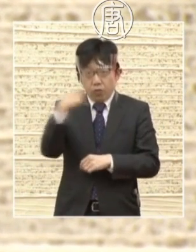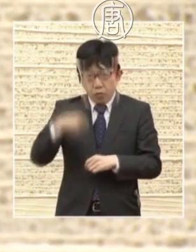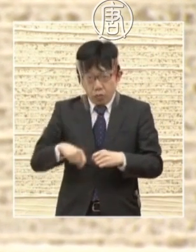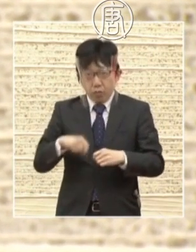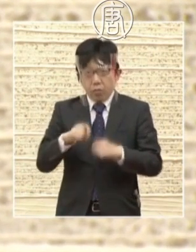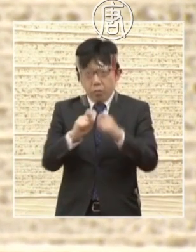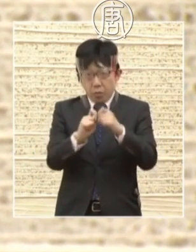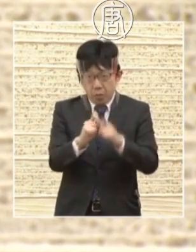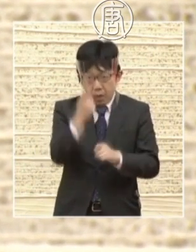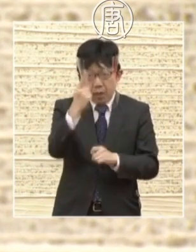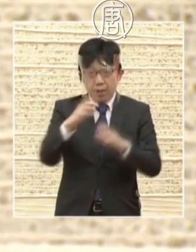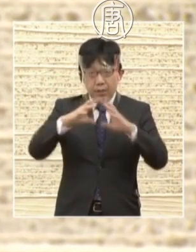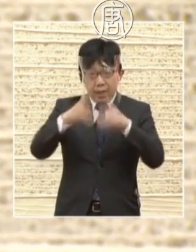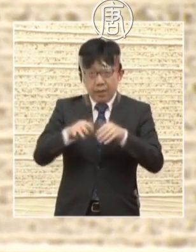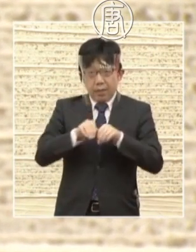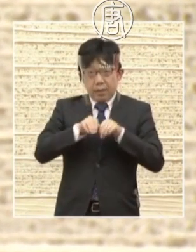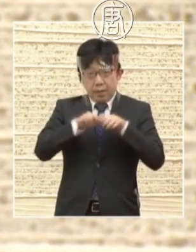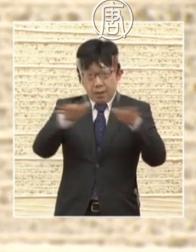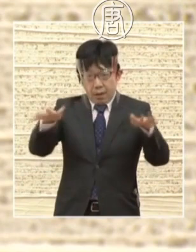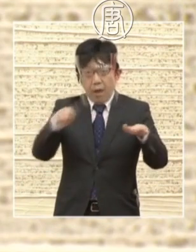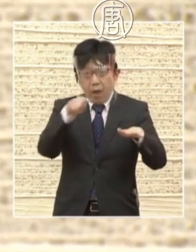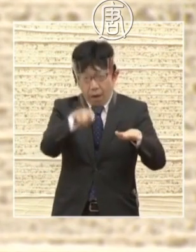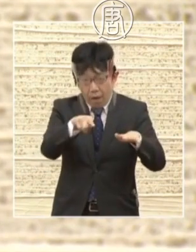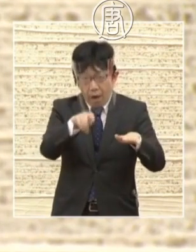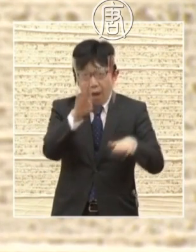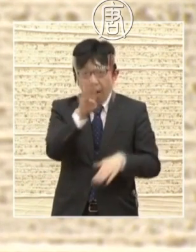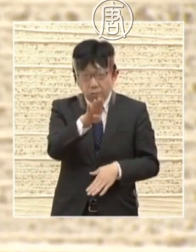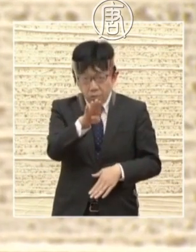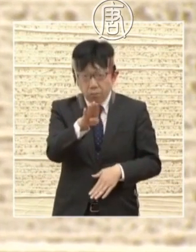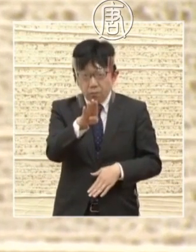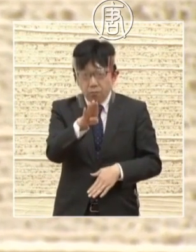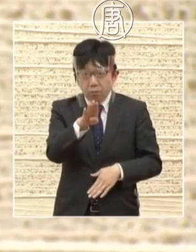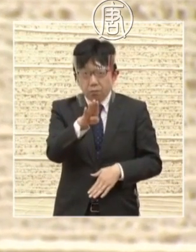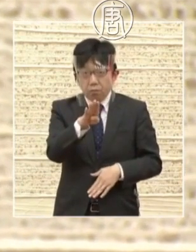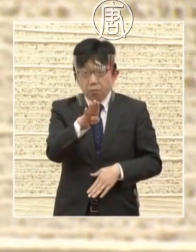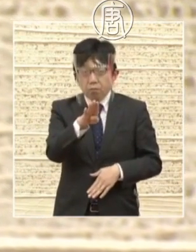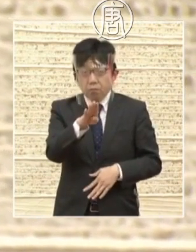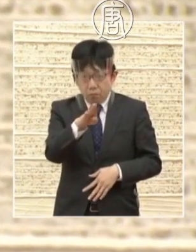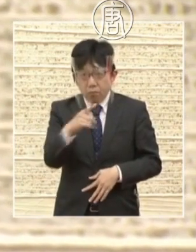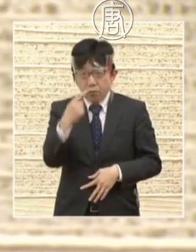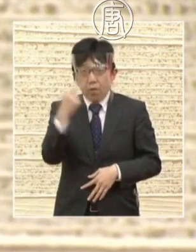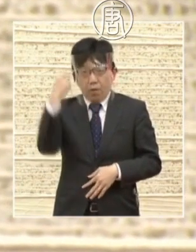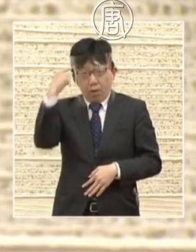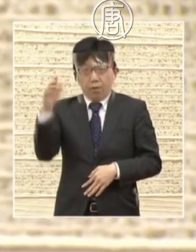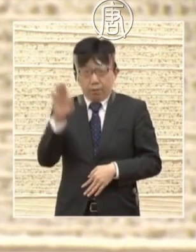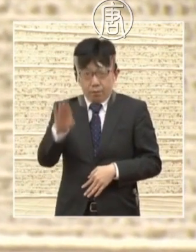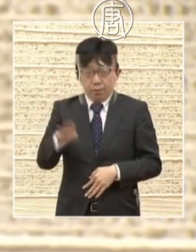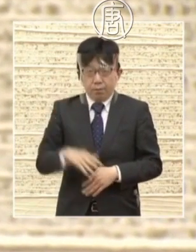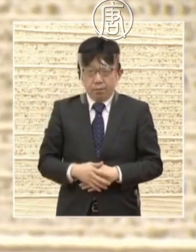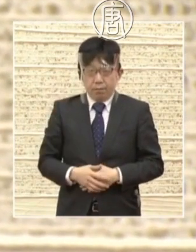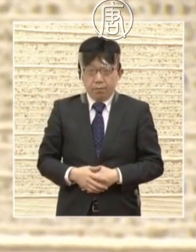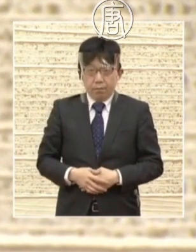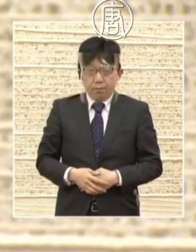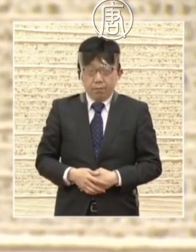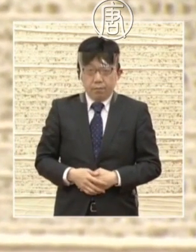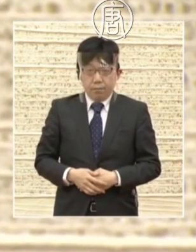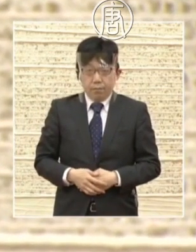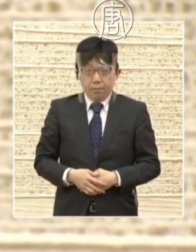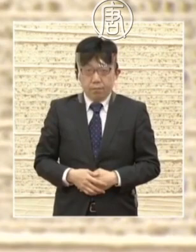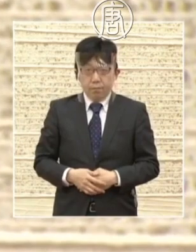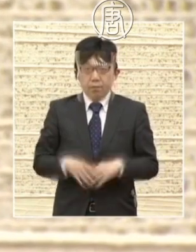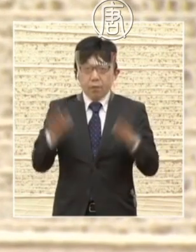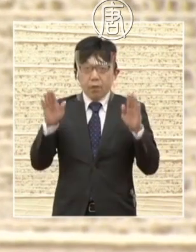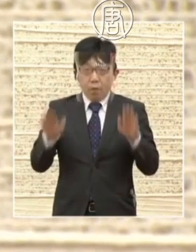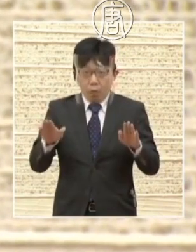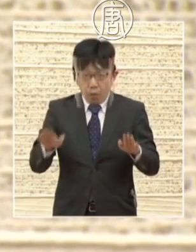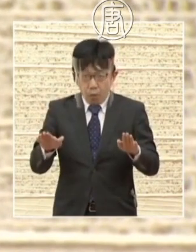にこれは広がったというのは事実であるというふうに考えています。 安倍表示，日本与美国有着共同的基